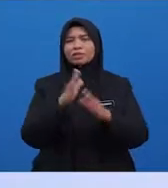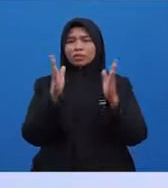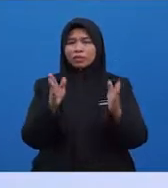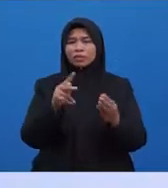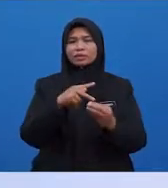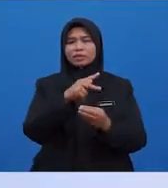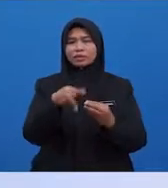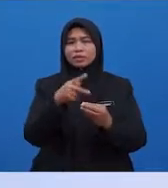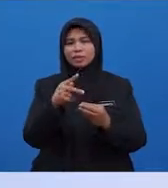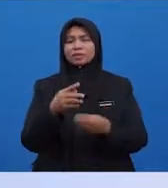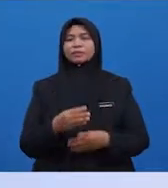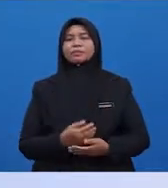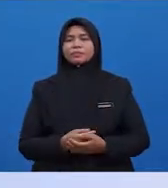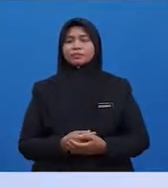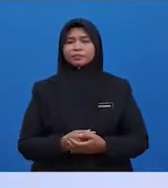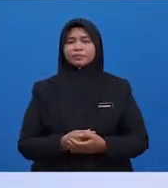juga atlet-atletnya.